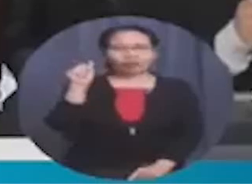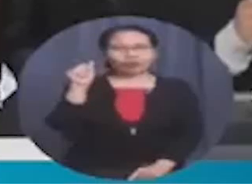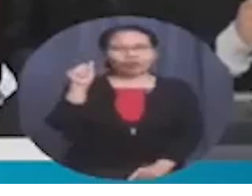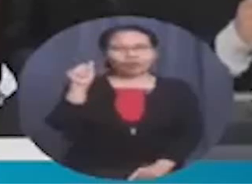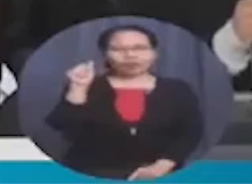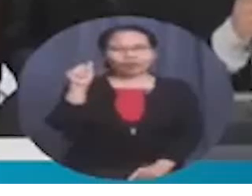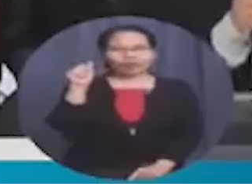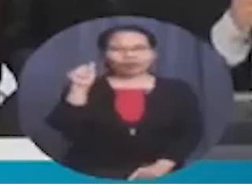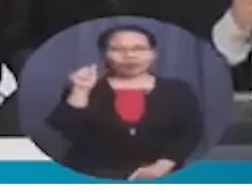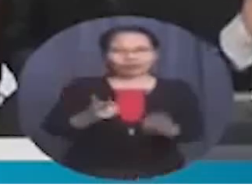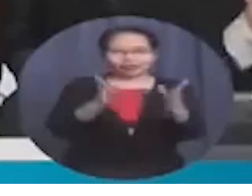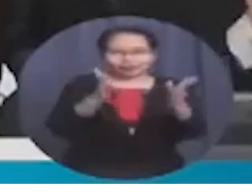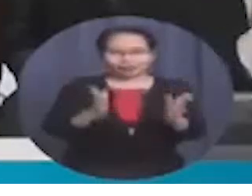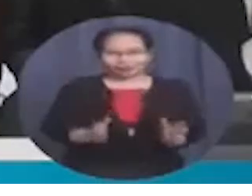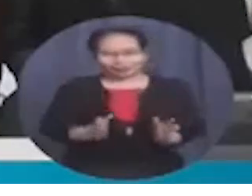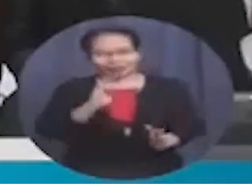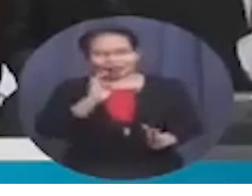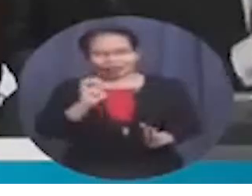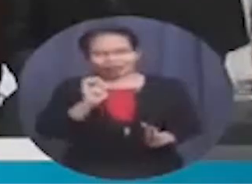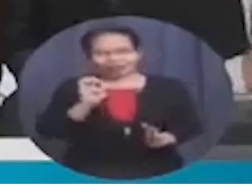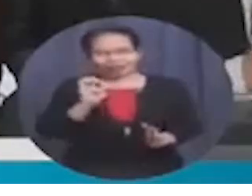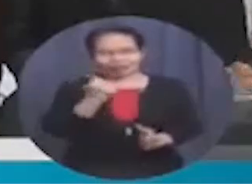bisitang magtatanong. Siya po ay isang Jehovah Witness.